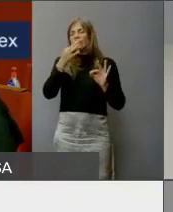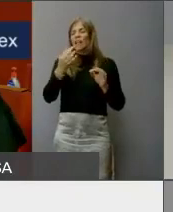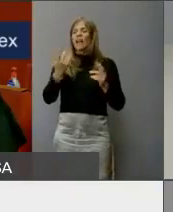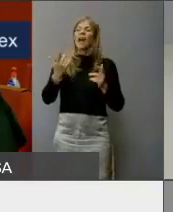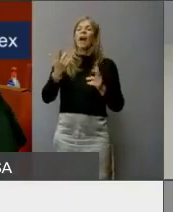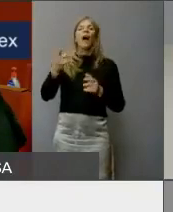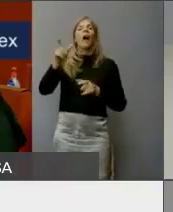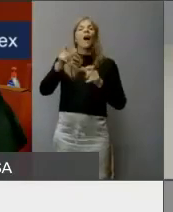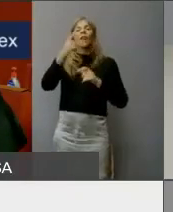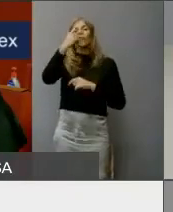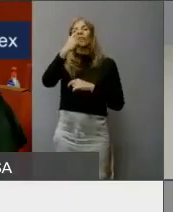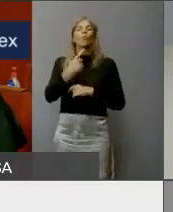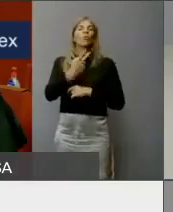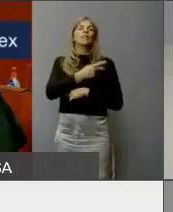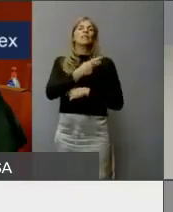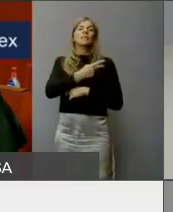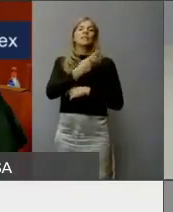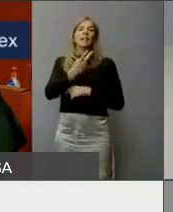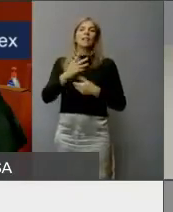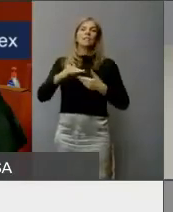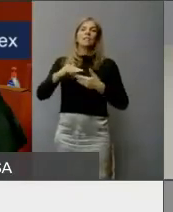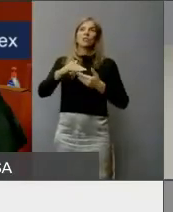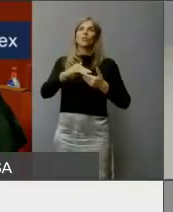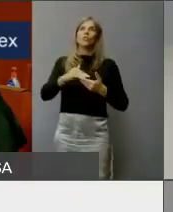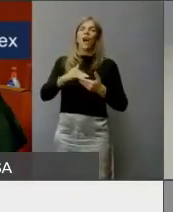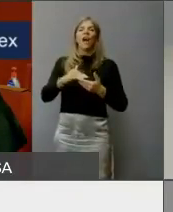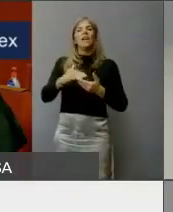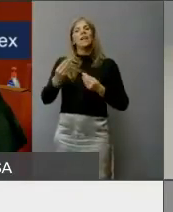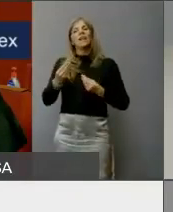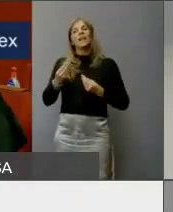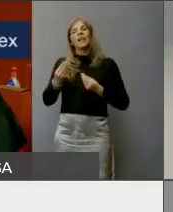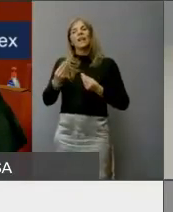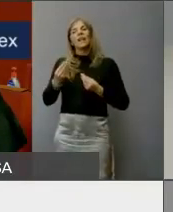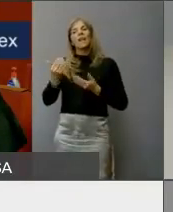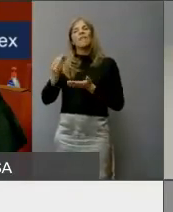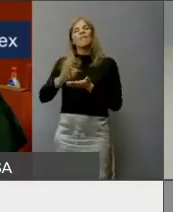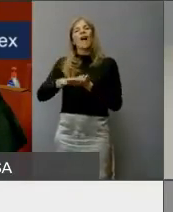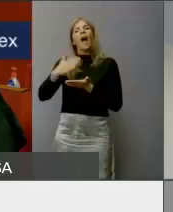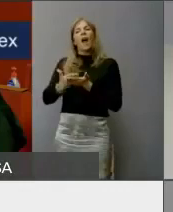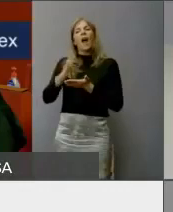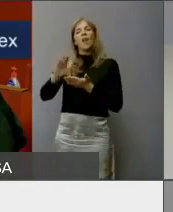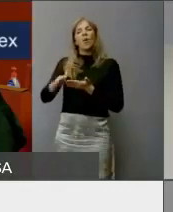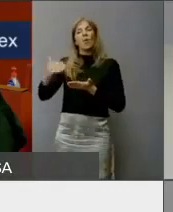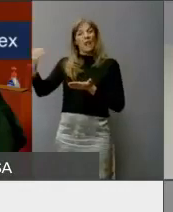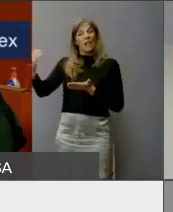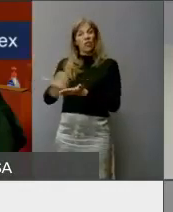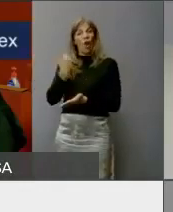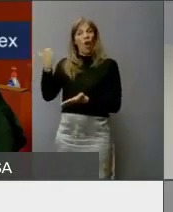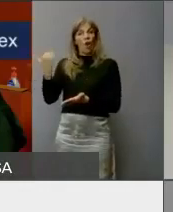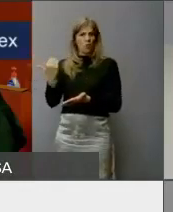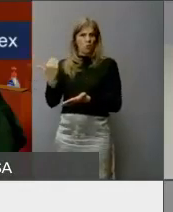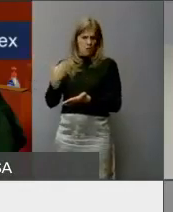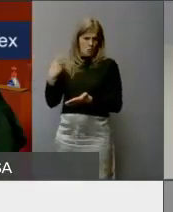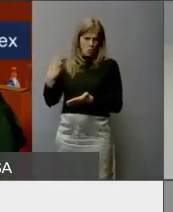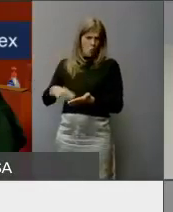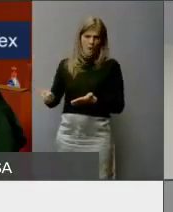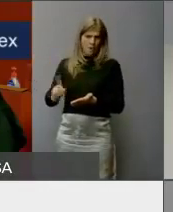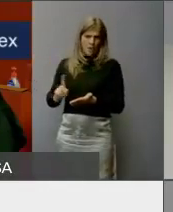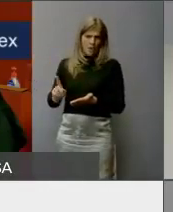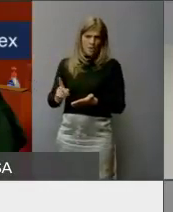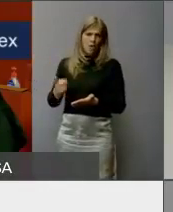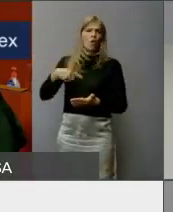perché e assistenti sociali sono tra le più alte professionalità che abbiamo nel comune di genova